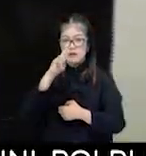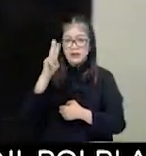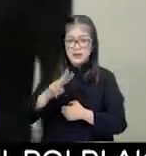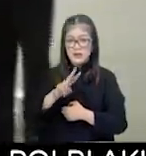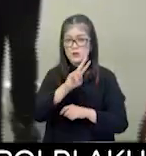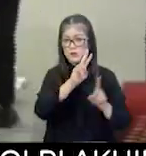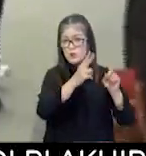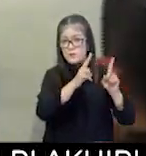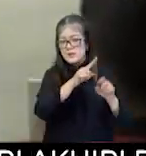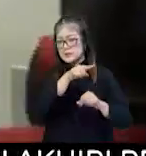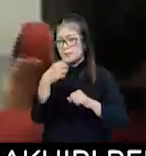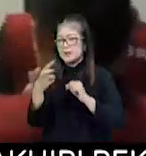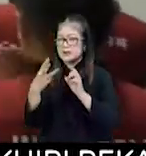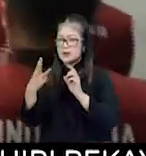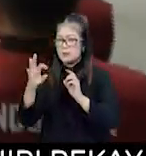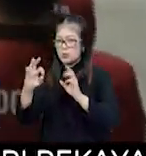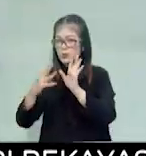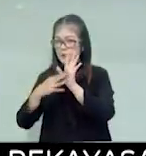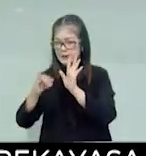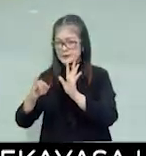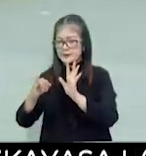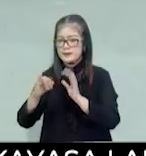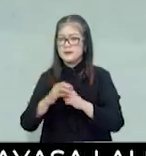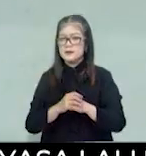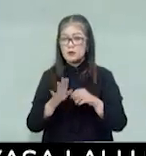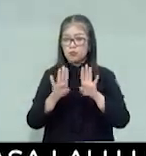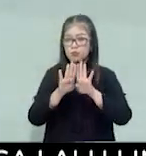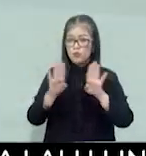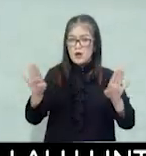Mei mendatang. Upacara pembukaan SEA Games akan berlangsung di Stadion